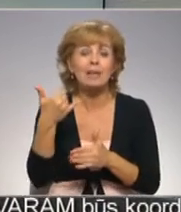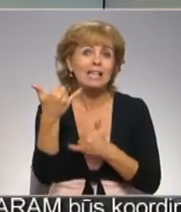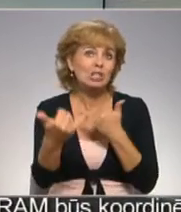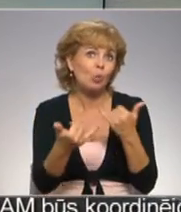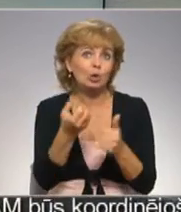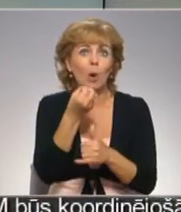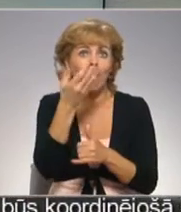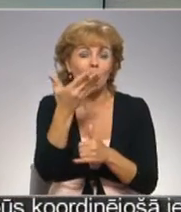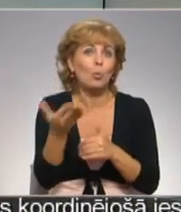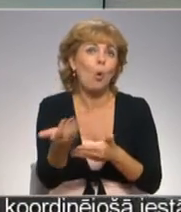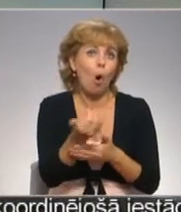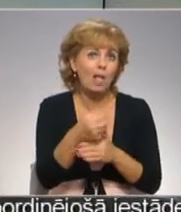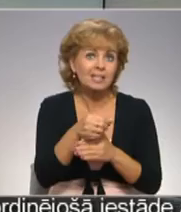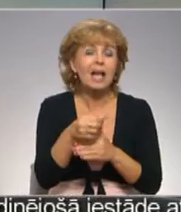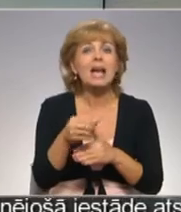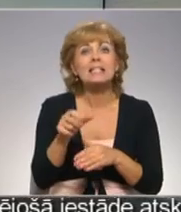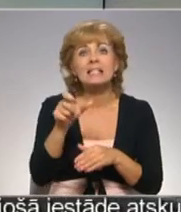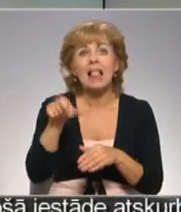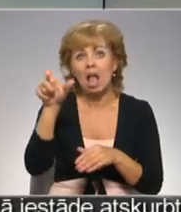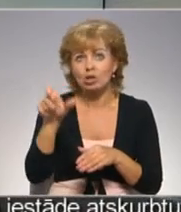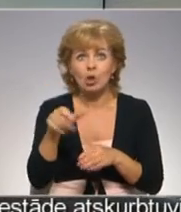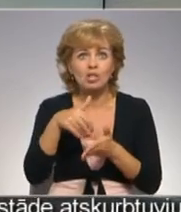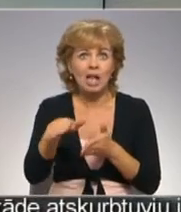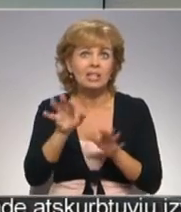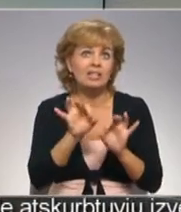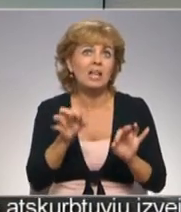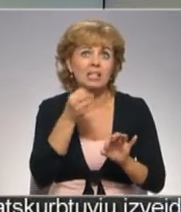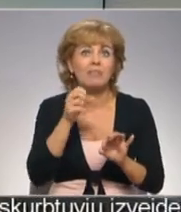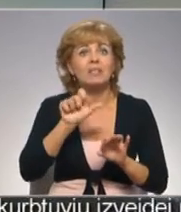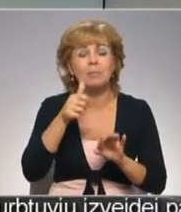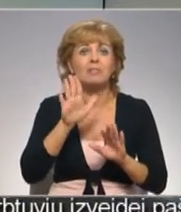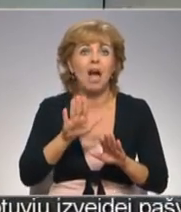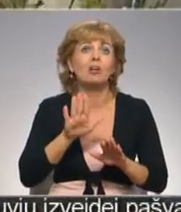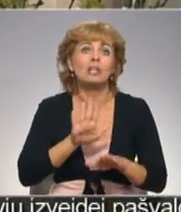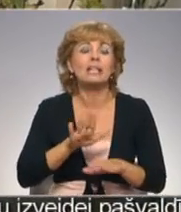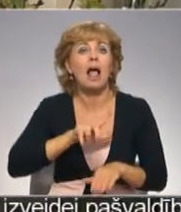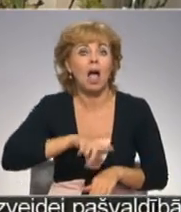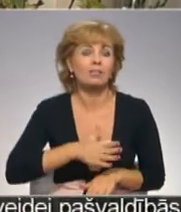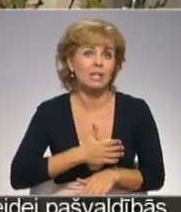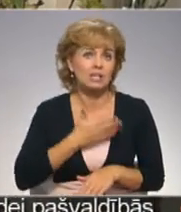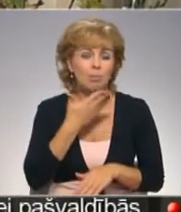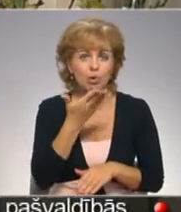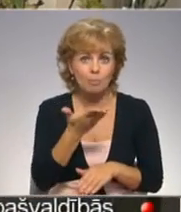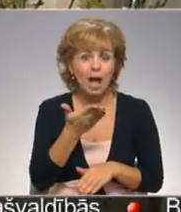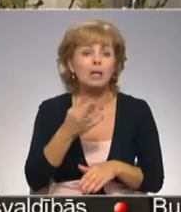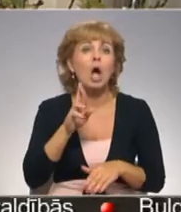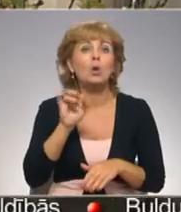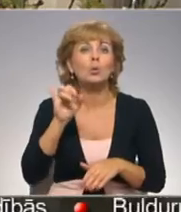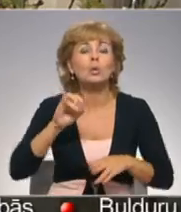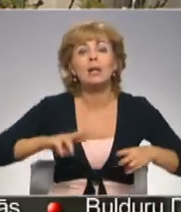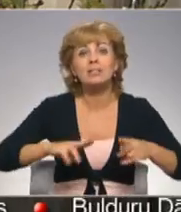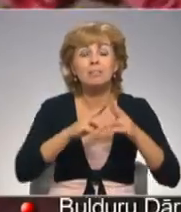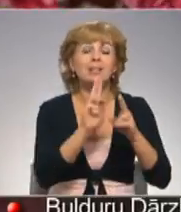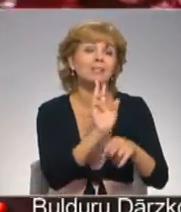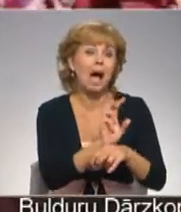lai pie skaistiem ziediem vispirms varētu tikt Latvijas puķu mīļi. Stāsti Judīti Čunka. Ir agris rīts, Rundāles pils apmeklētājiem vēl